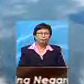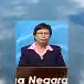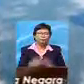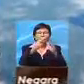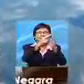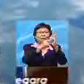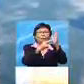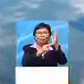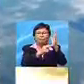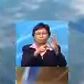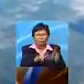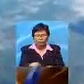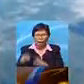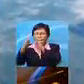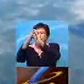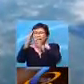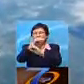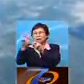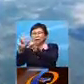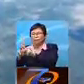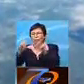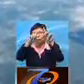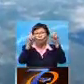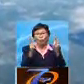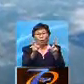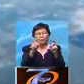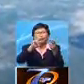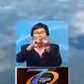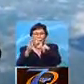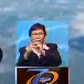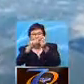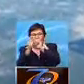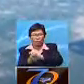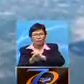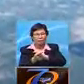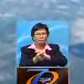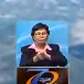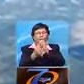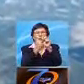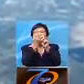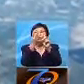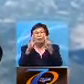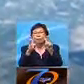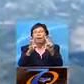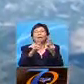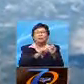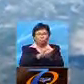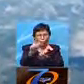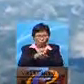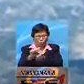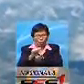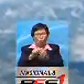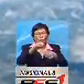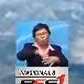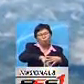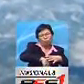Rang Undang-Undang Perancangan Bandar dan Desa Kurungan Pindaan 2016 diluluskan. Bagaimanapun, berlaku undian belah bahagi